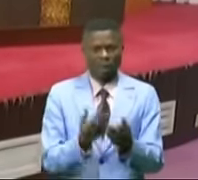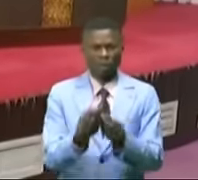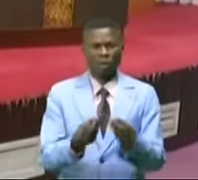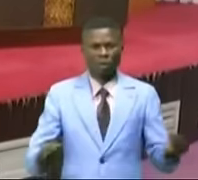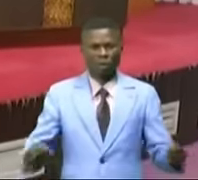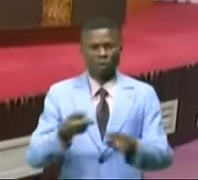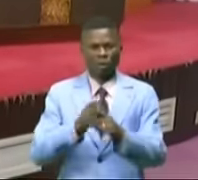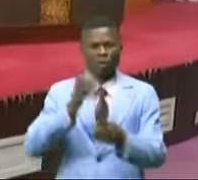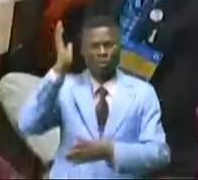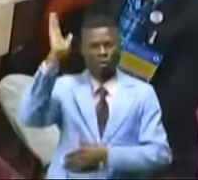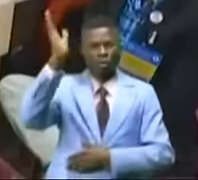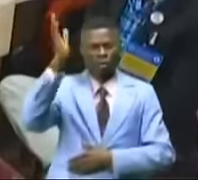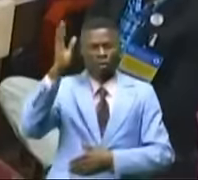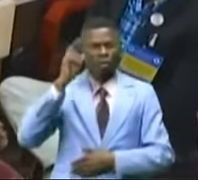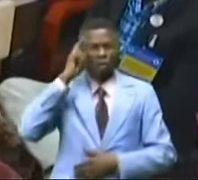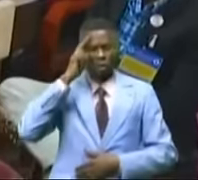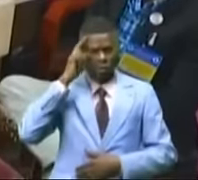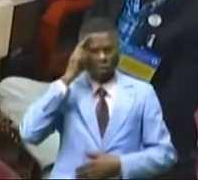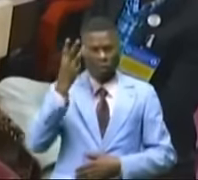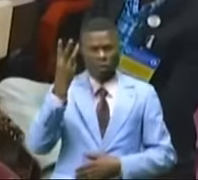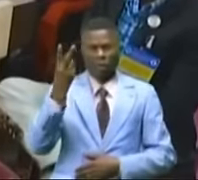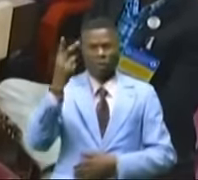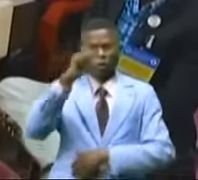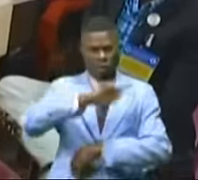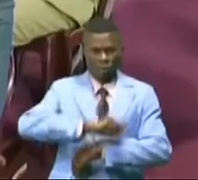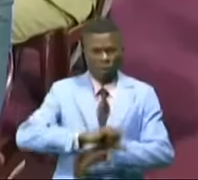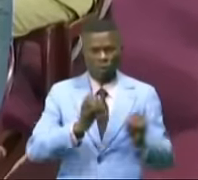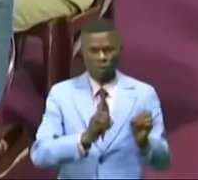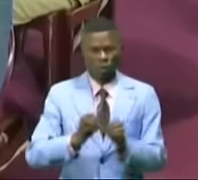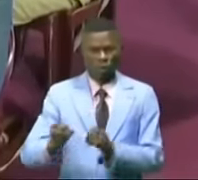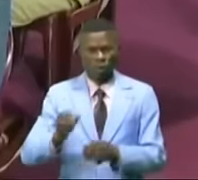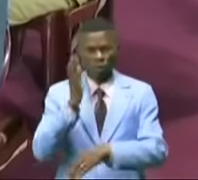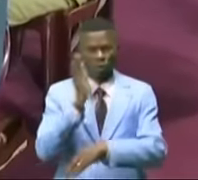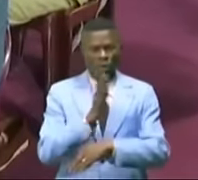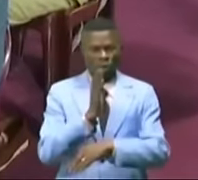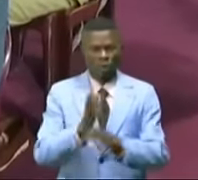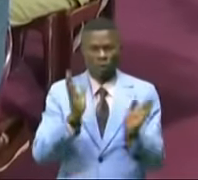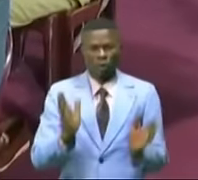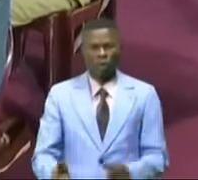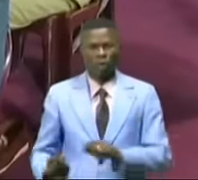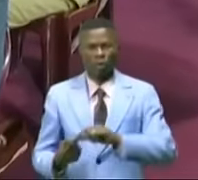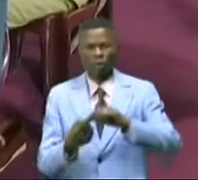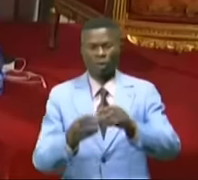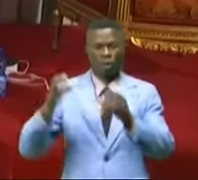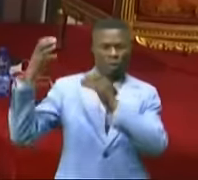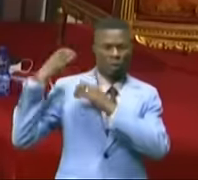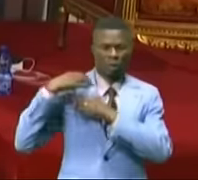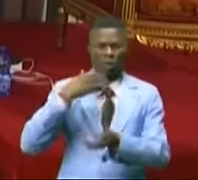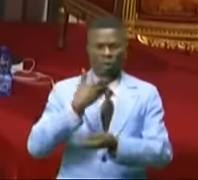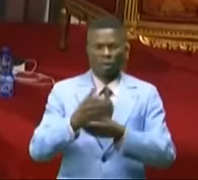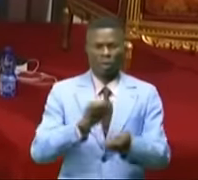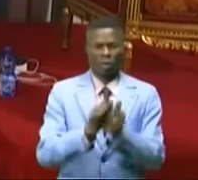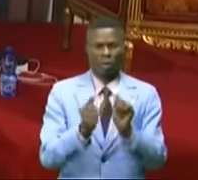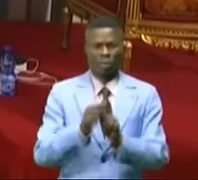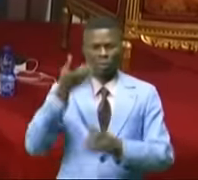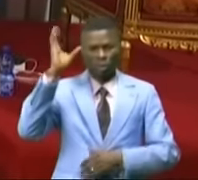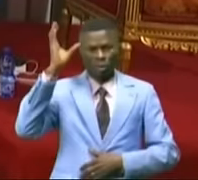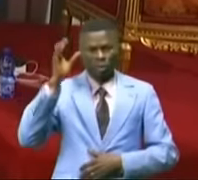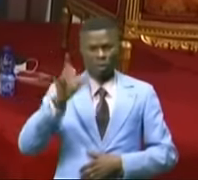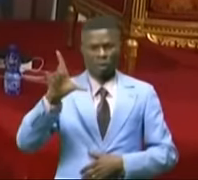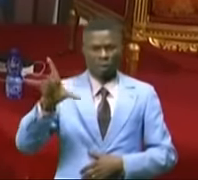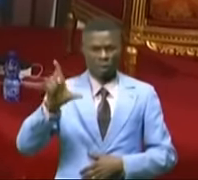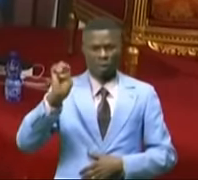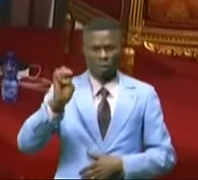de la conférence de réflexion des 2 jours tenue par le conseiller du chef de l'État en charge des affaires coutumières,